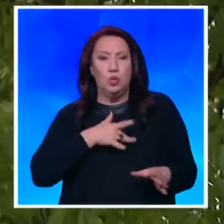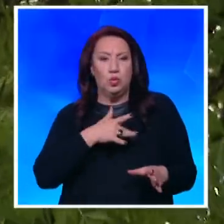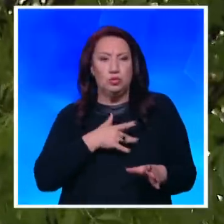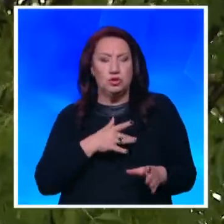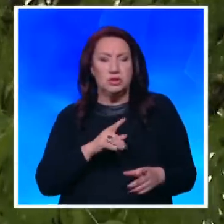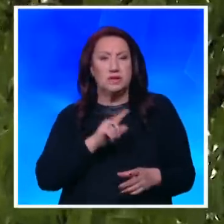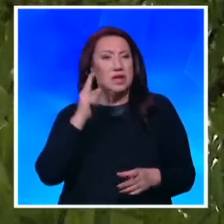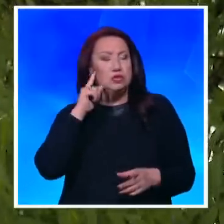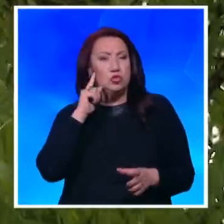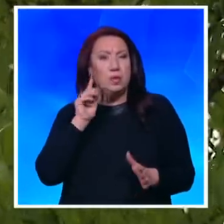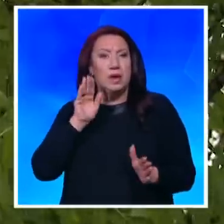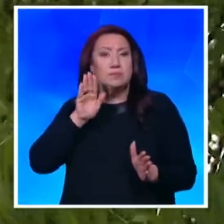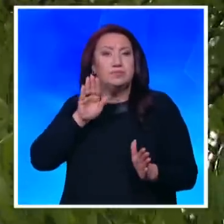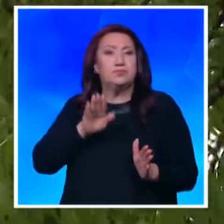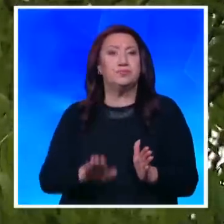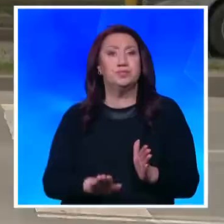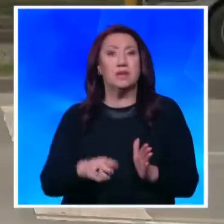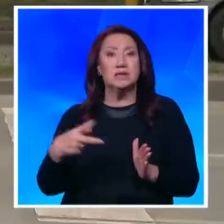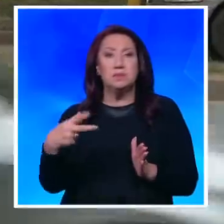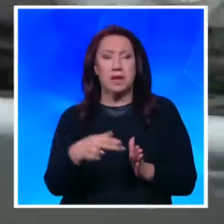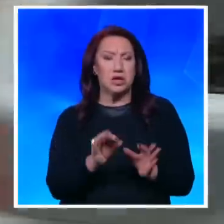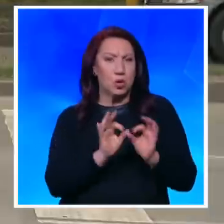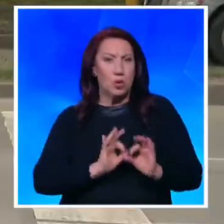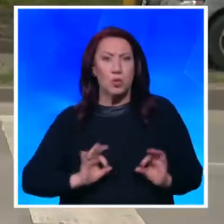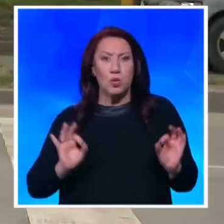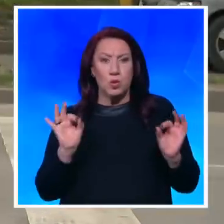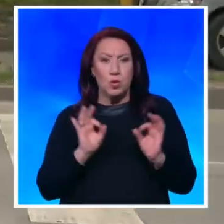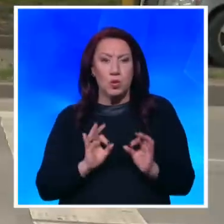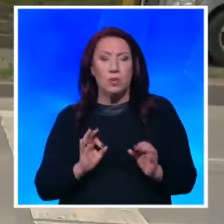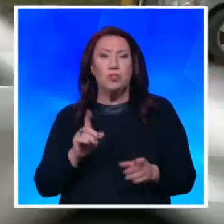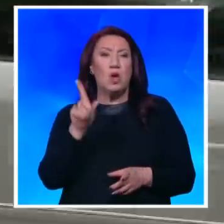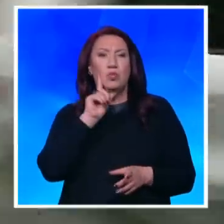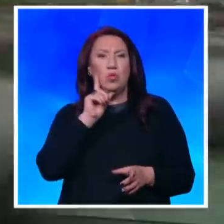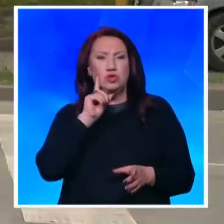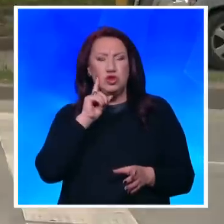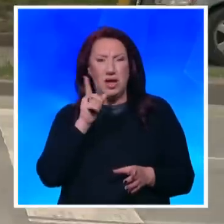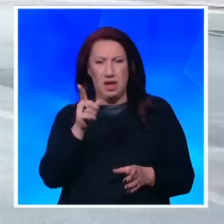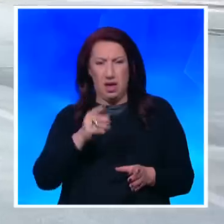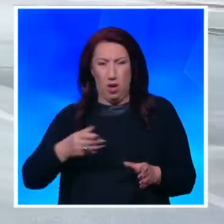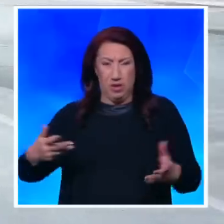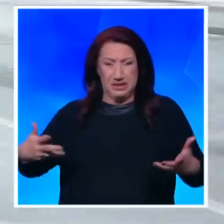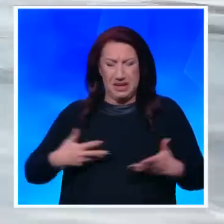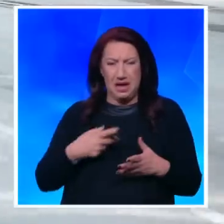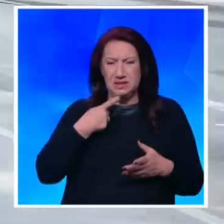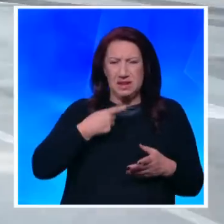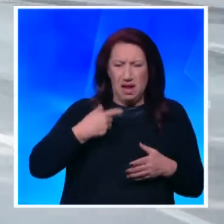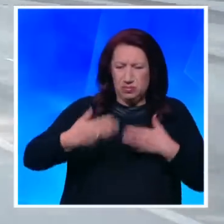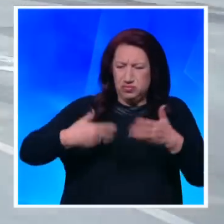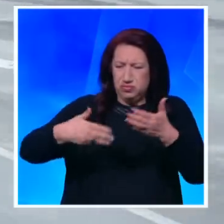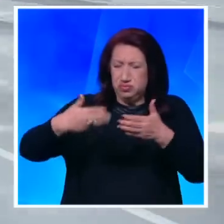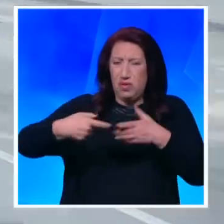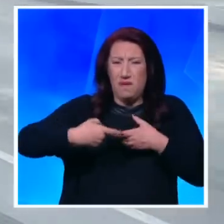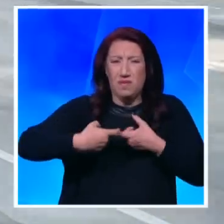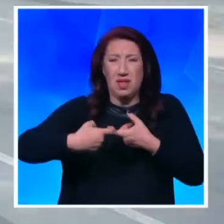спирачен път, нищо с момчето е било влачено, нали, от колата долу, чак долу до